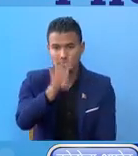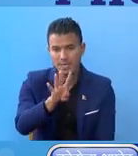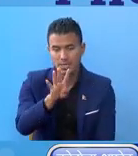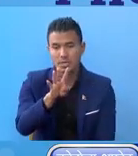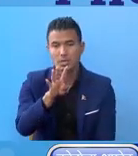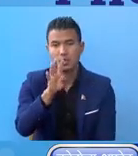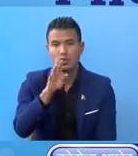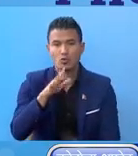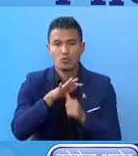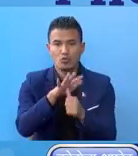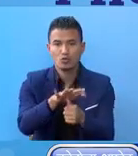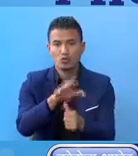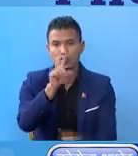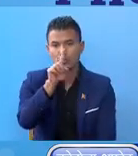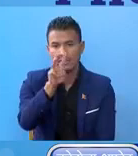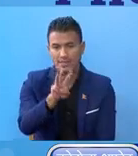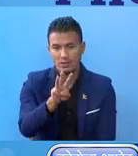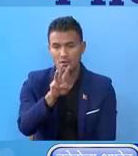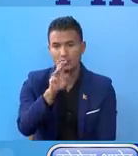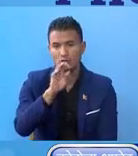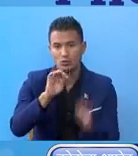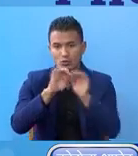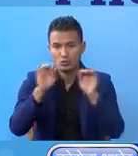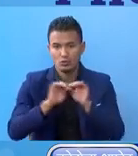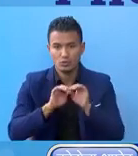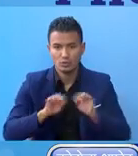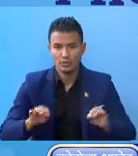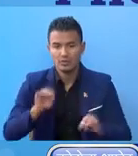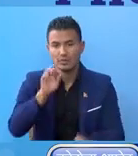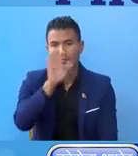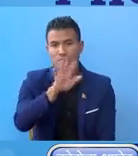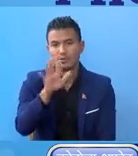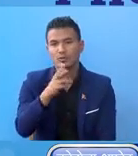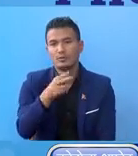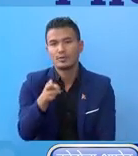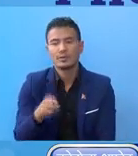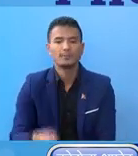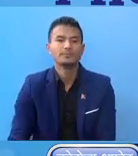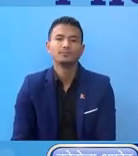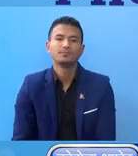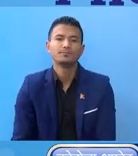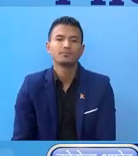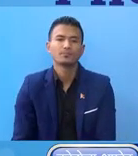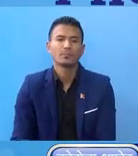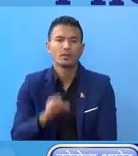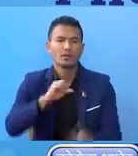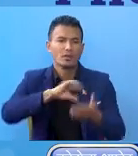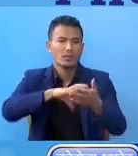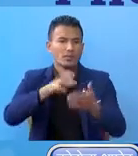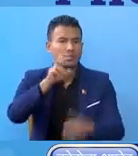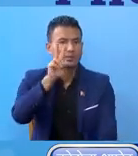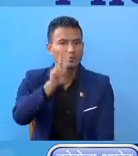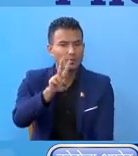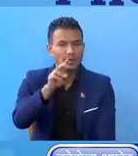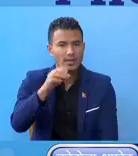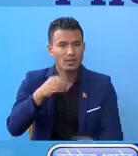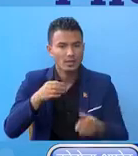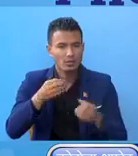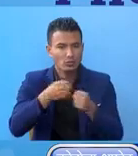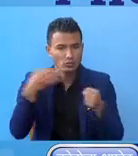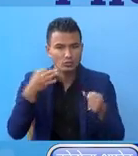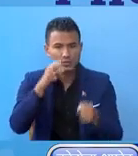4 जना, मोरङमा 13 जना र सुनसरीमा 55 जना। प्रदेश दुईमा